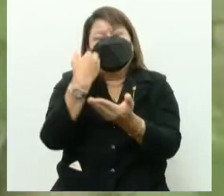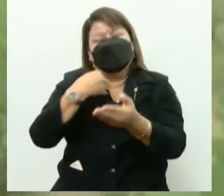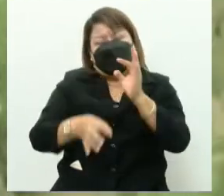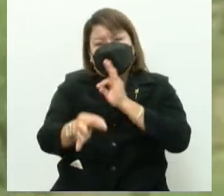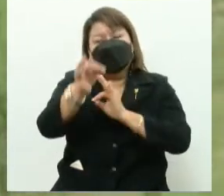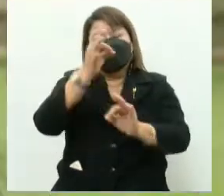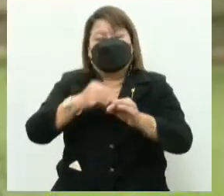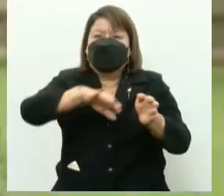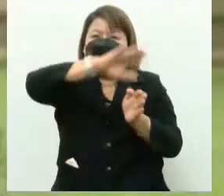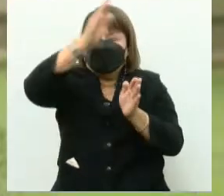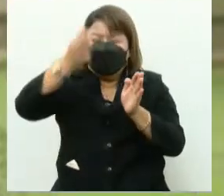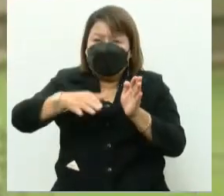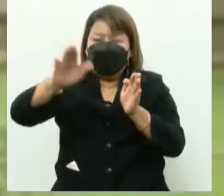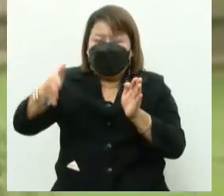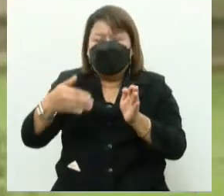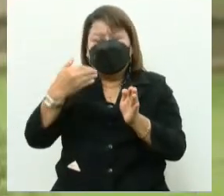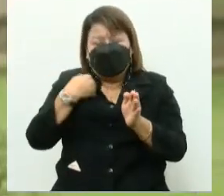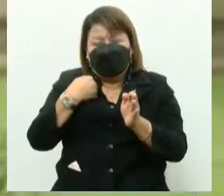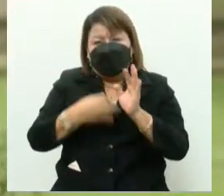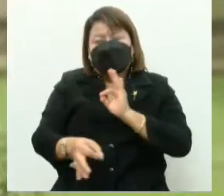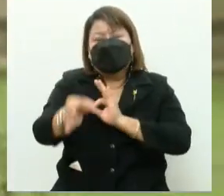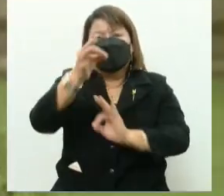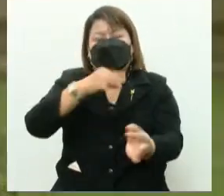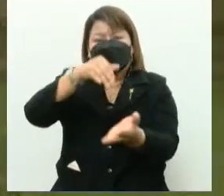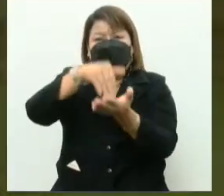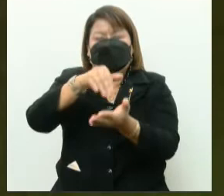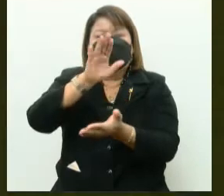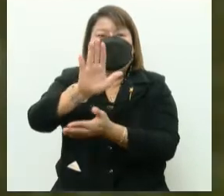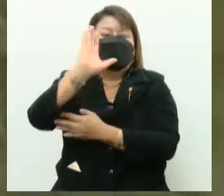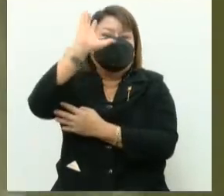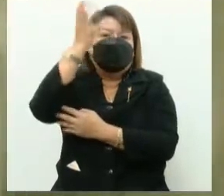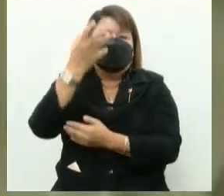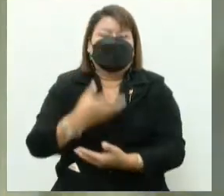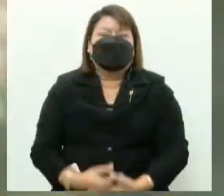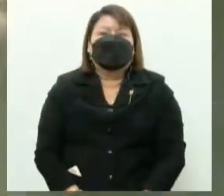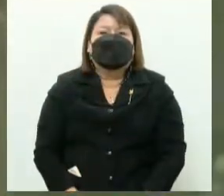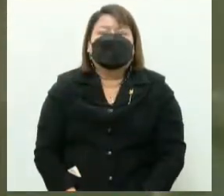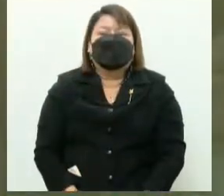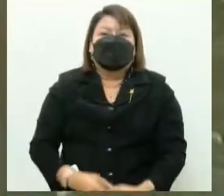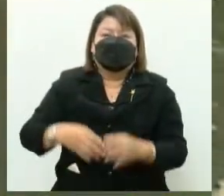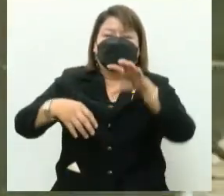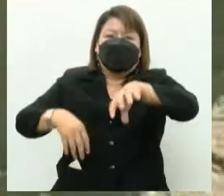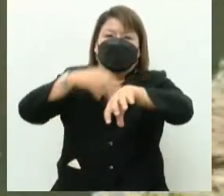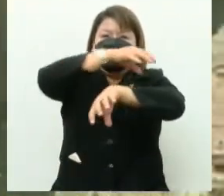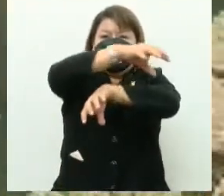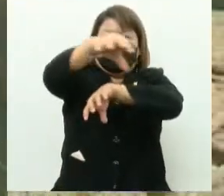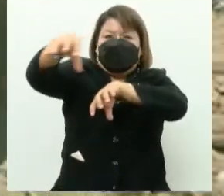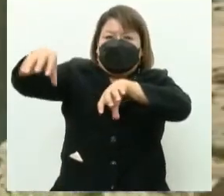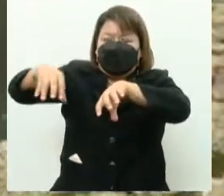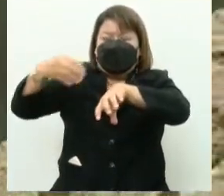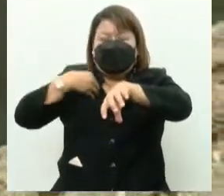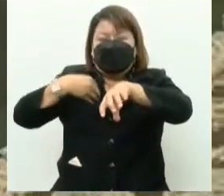สุเมนซึ่งเป็นศูนย์กลางของจักรวาลโดยรอบปราสาทมีสระน้ำ